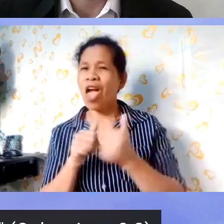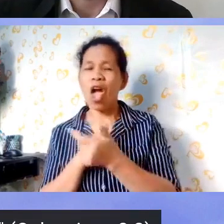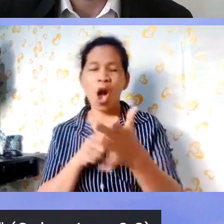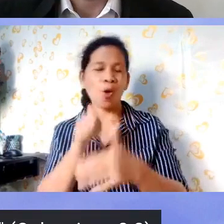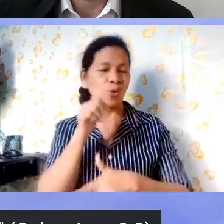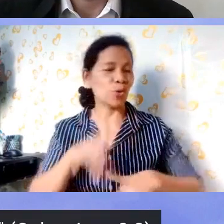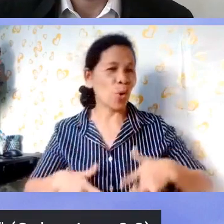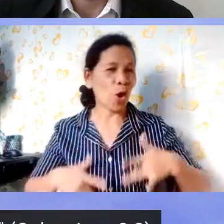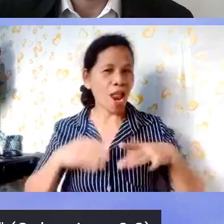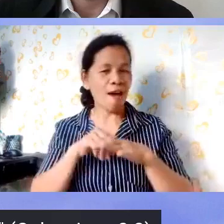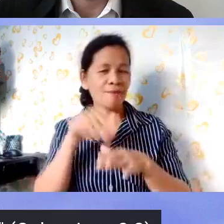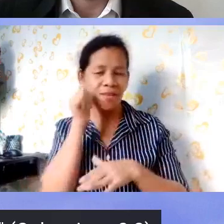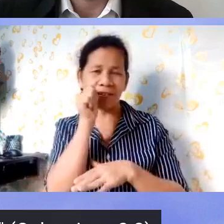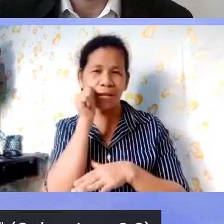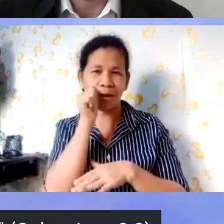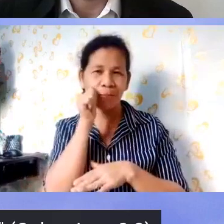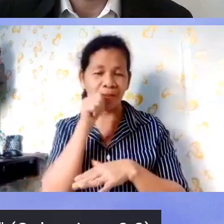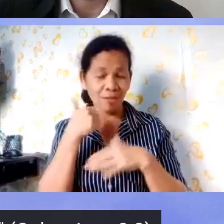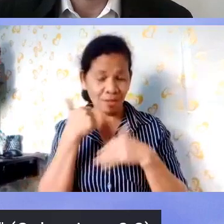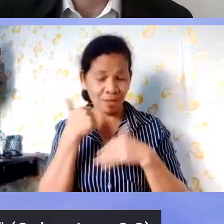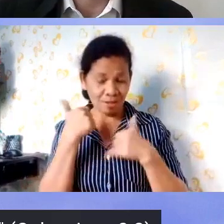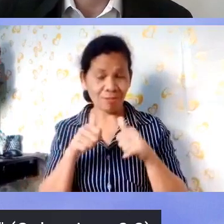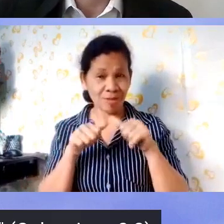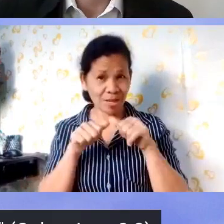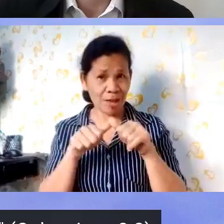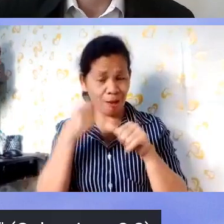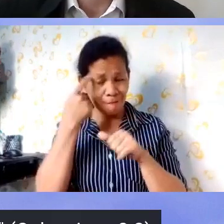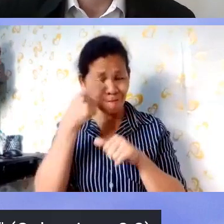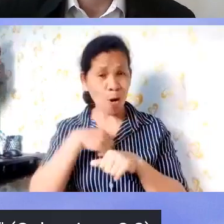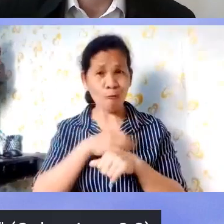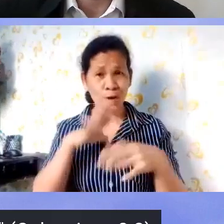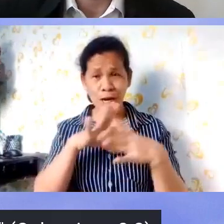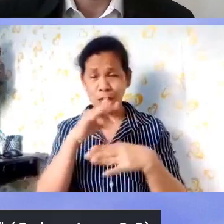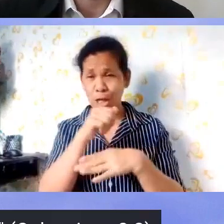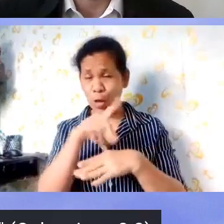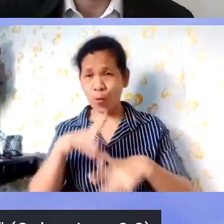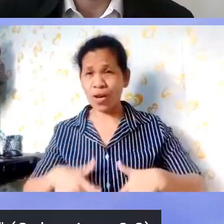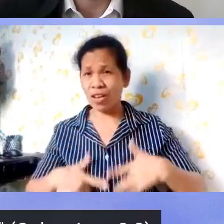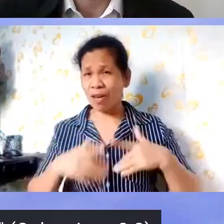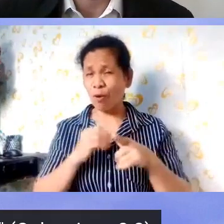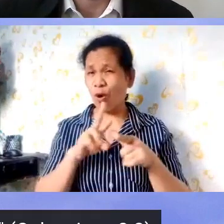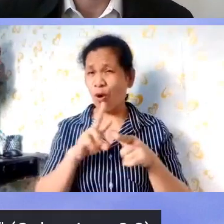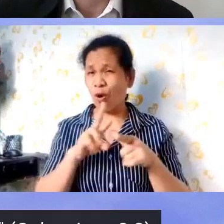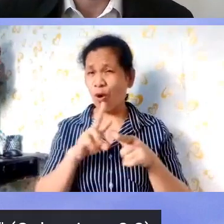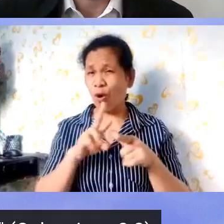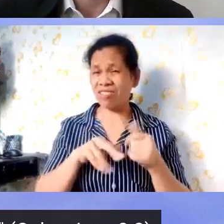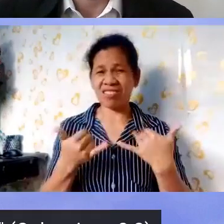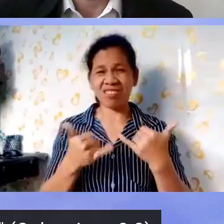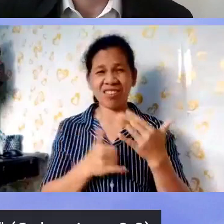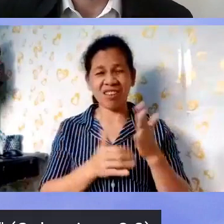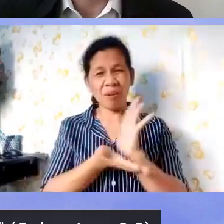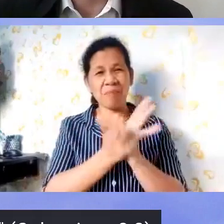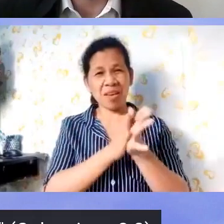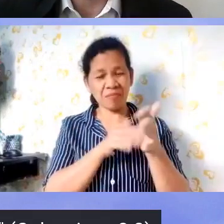ating spiritual na buhay o lalo akong bumabansot sa aking kaugnayan kay